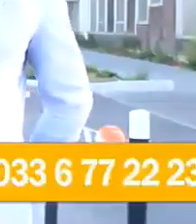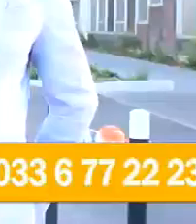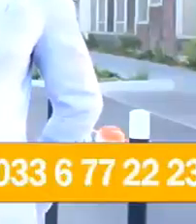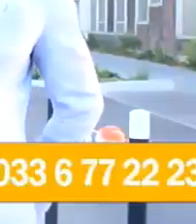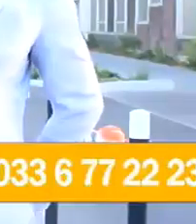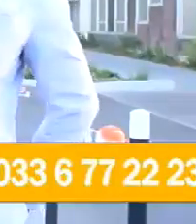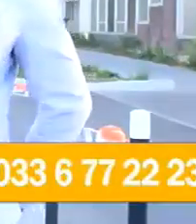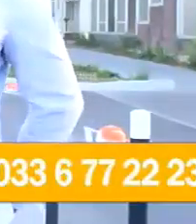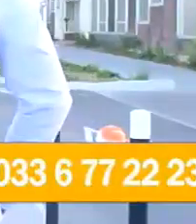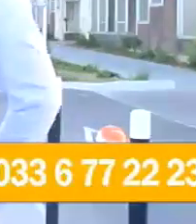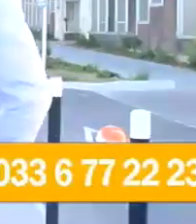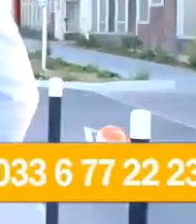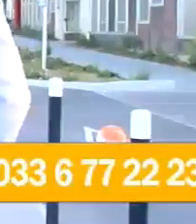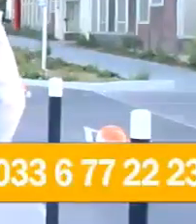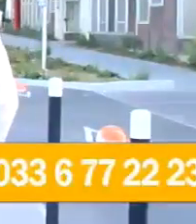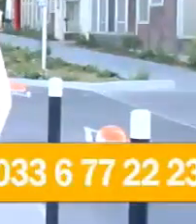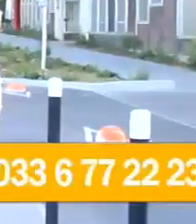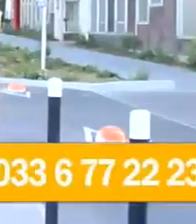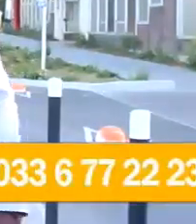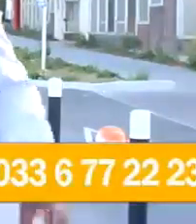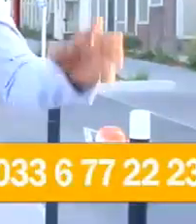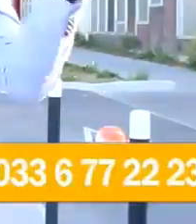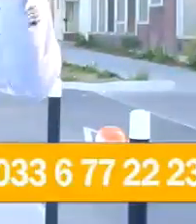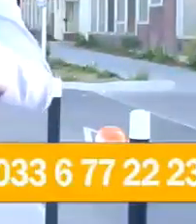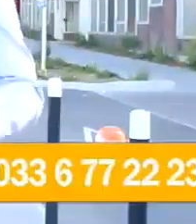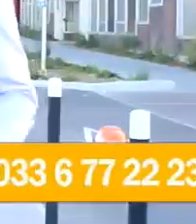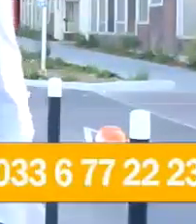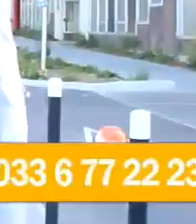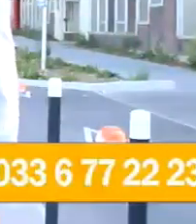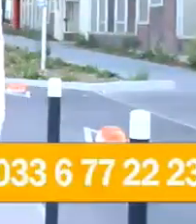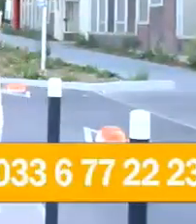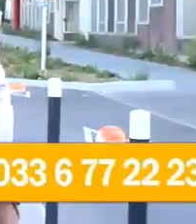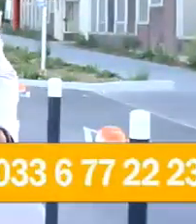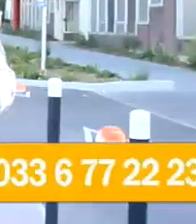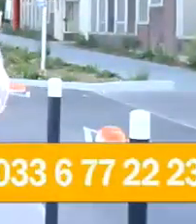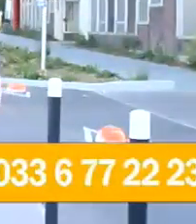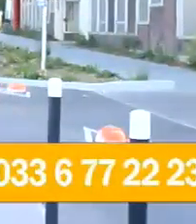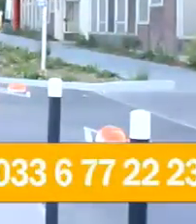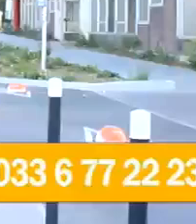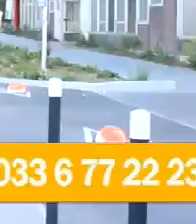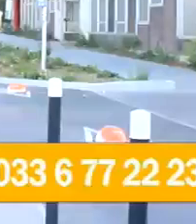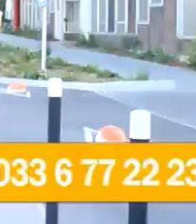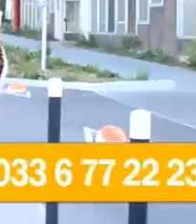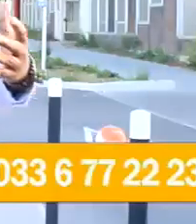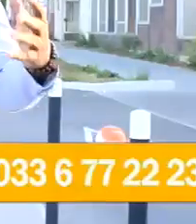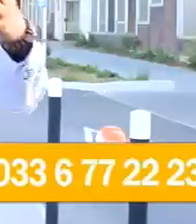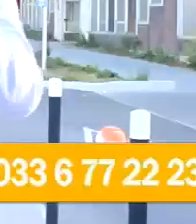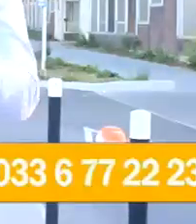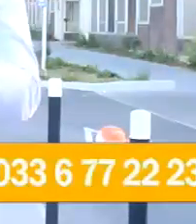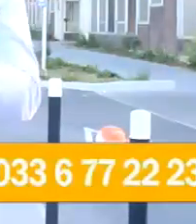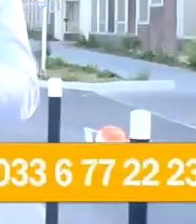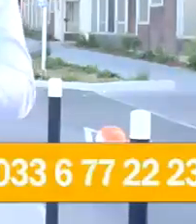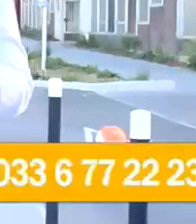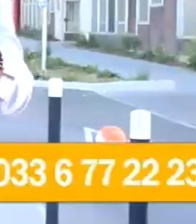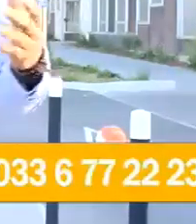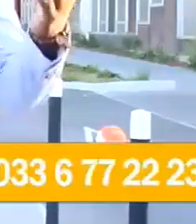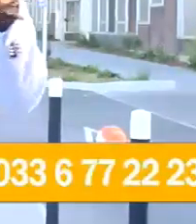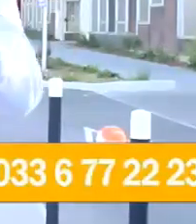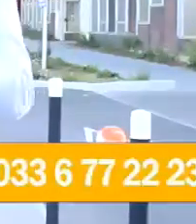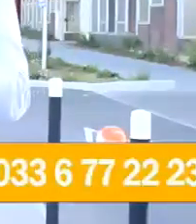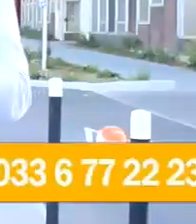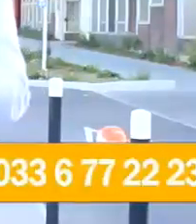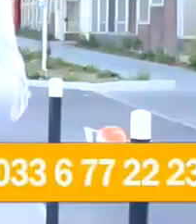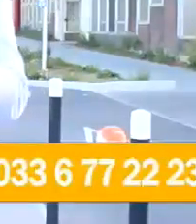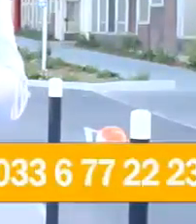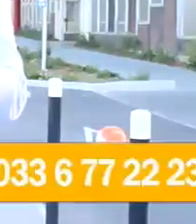Voilà, chers amis, je vous demande de vous abonner massivement sur Adi Loba TV. Venez me rejoindre,